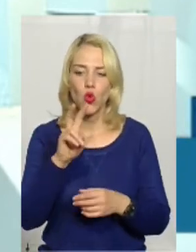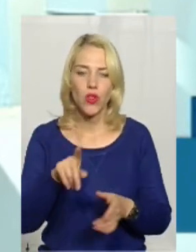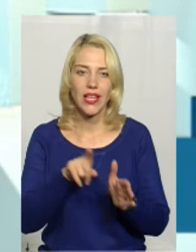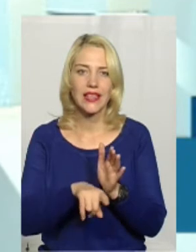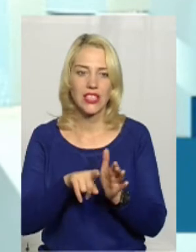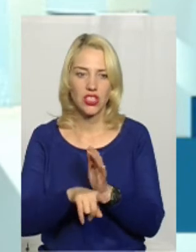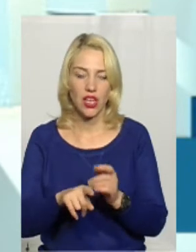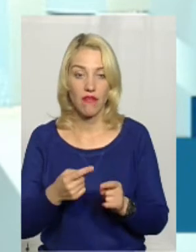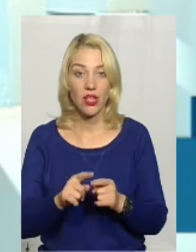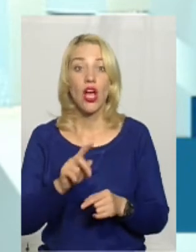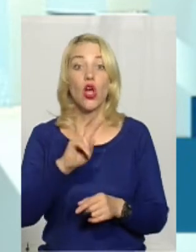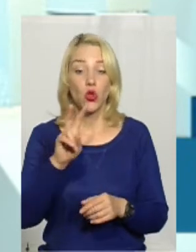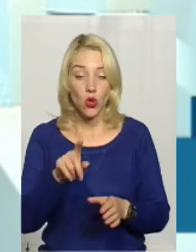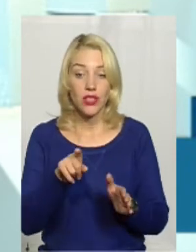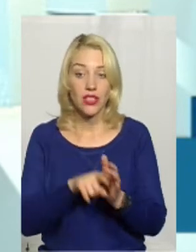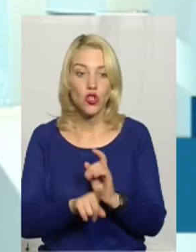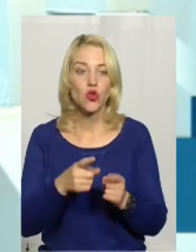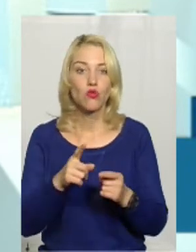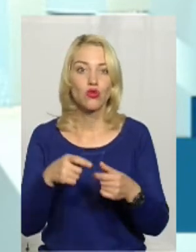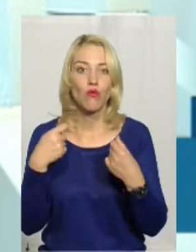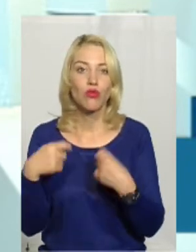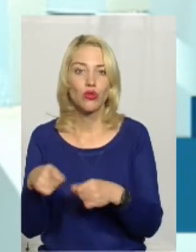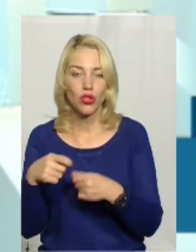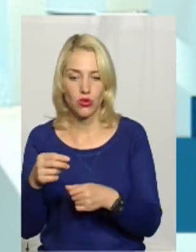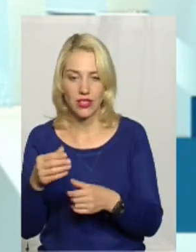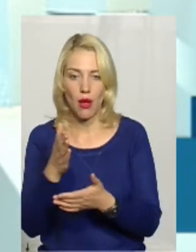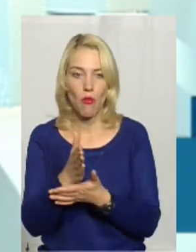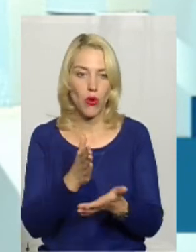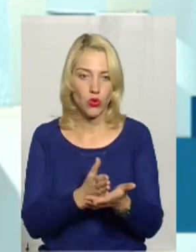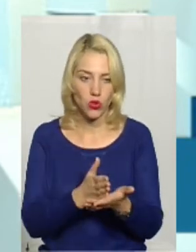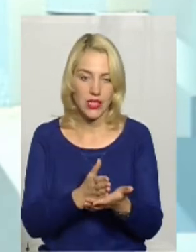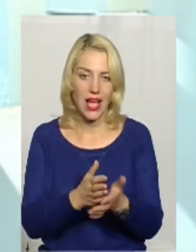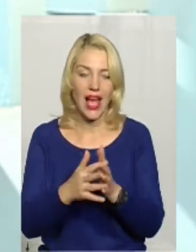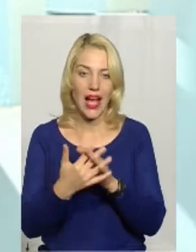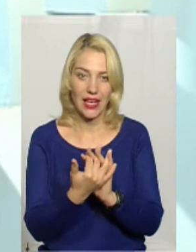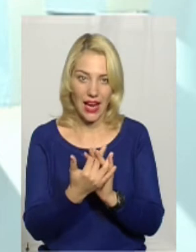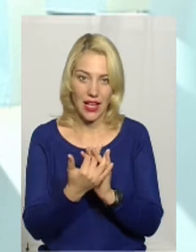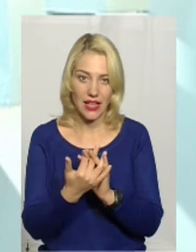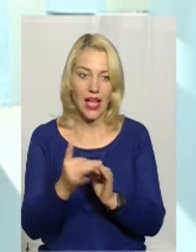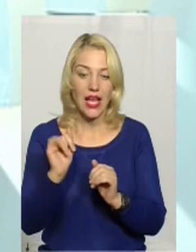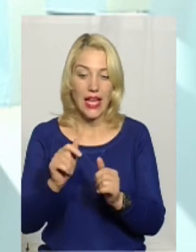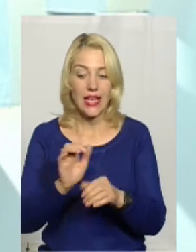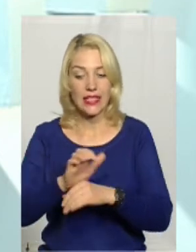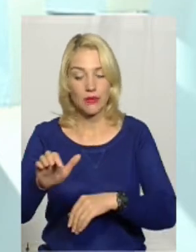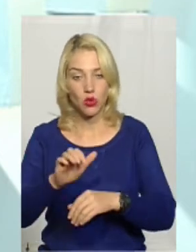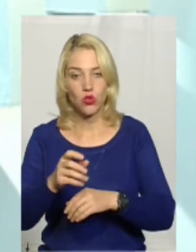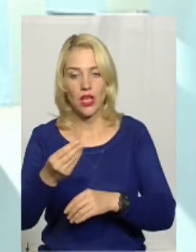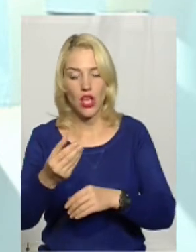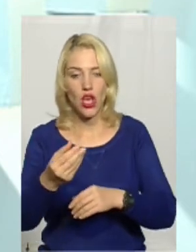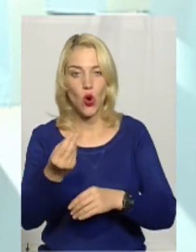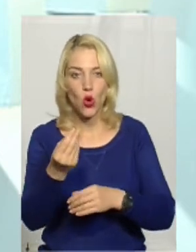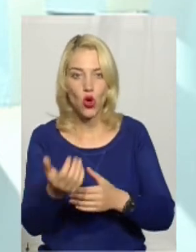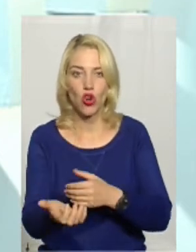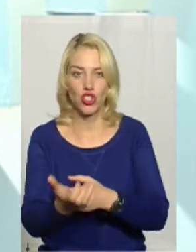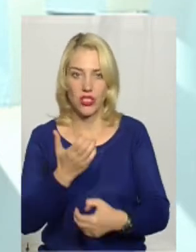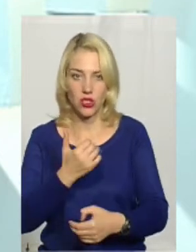він дешевий, зокрема, і в тому числі, що продається продукція аграрна, експортується, і гроші заходять сюди, і люди,